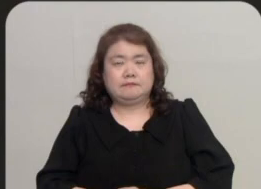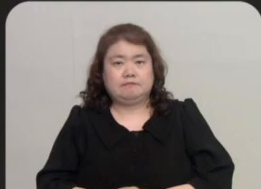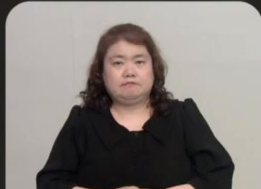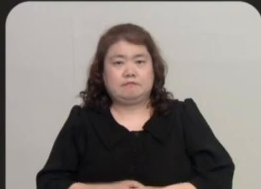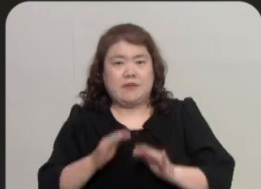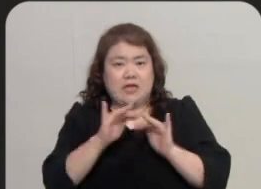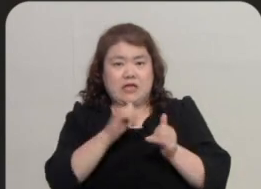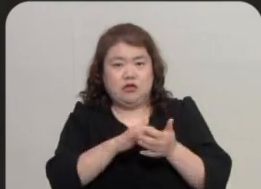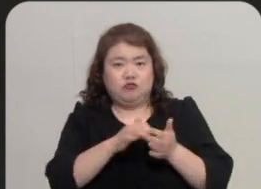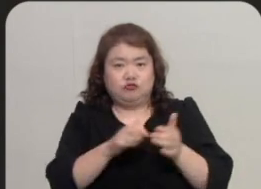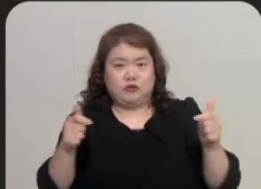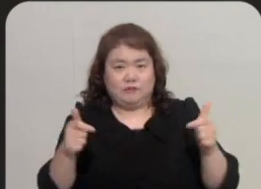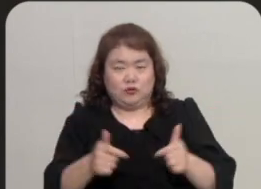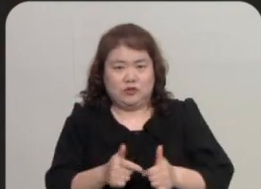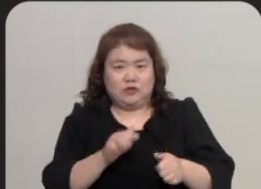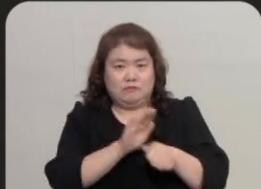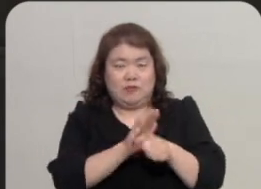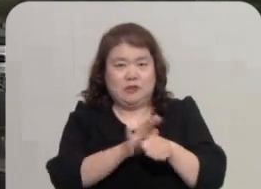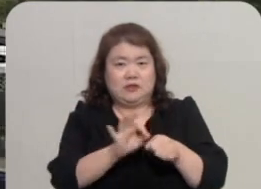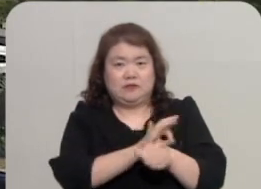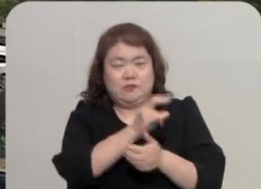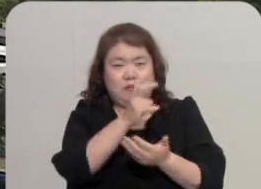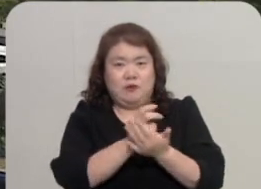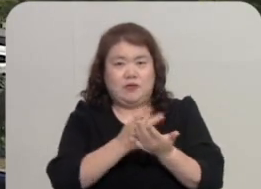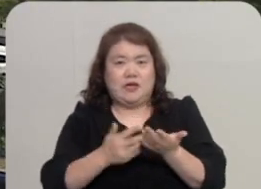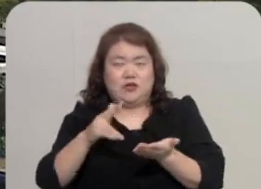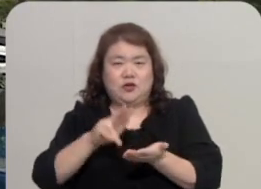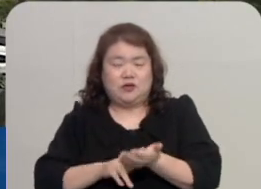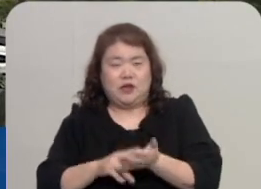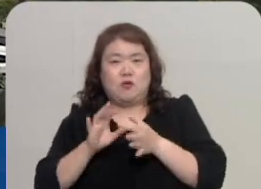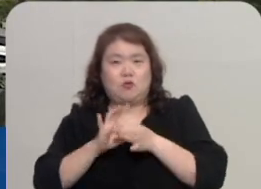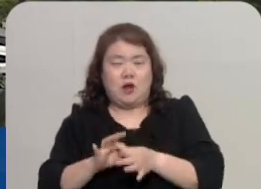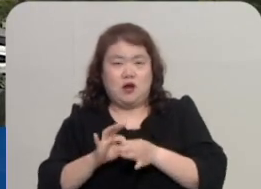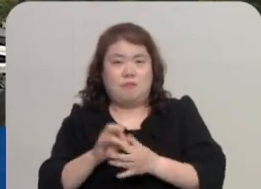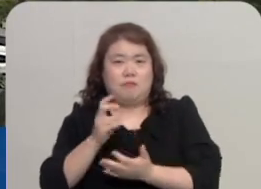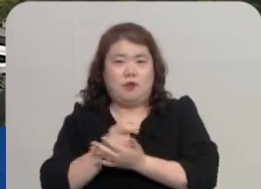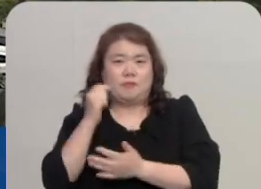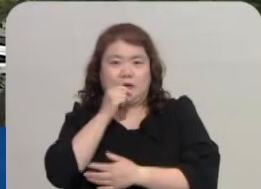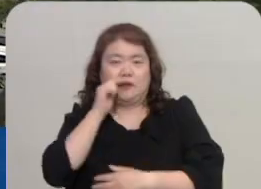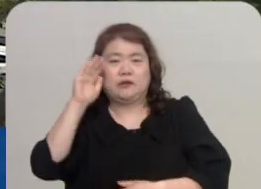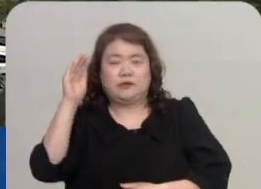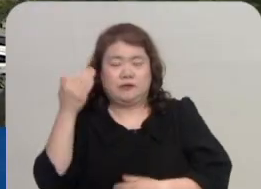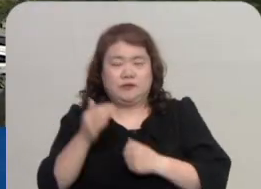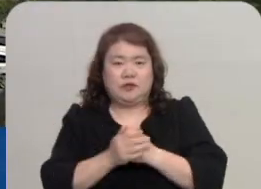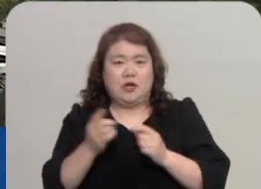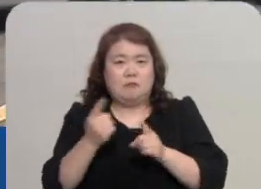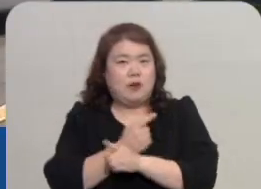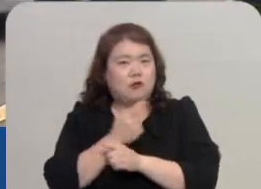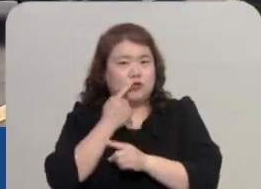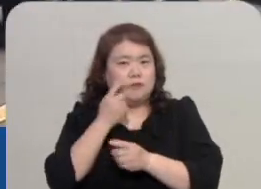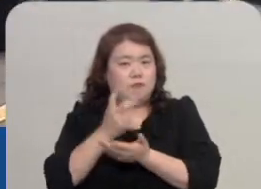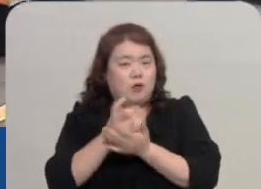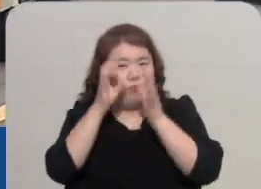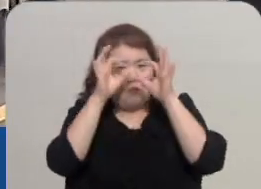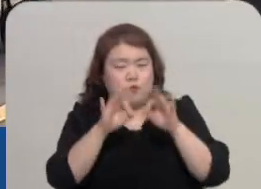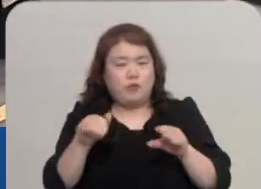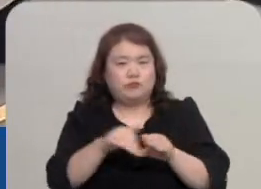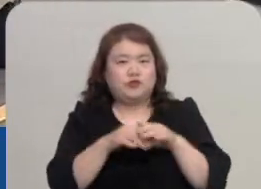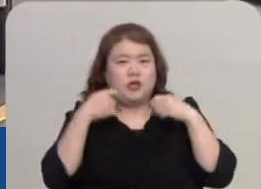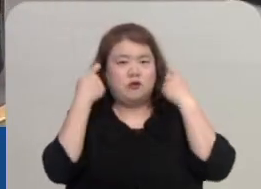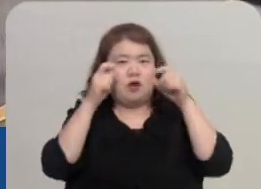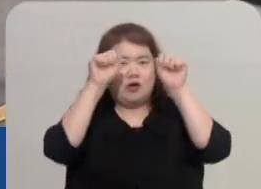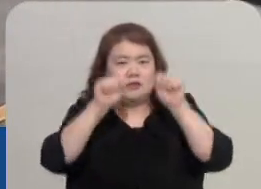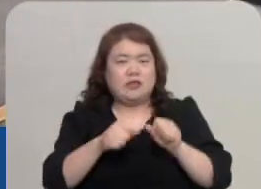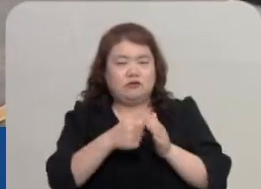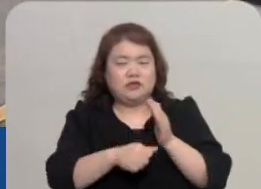인구 감소 지역 지원 특별법 시행령이 개정돼 관련 정책이 강화됩니다. 바뀐 시행령을 보면 문화 관광